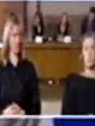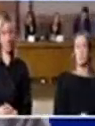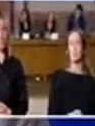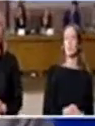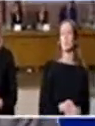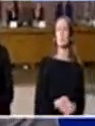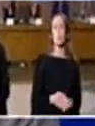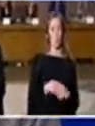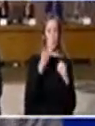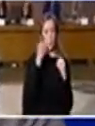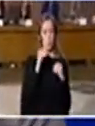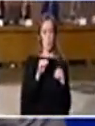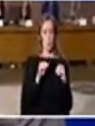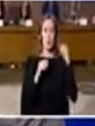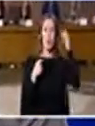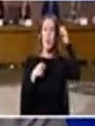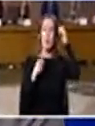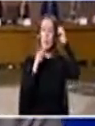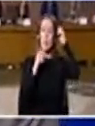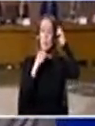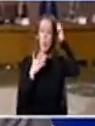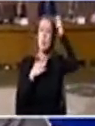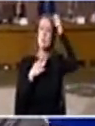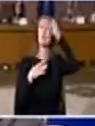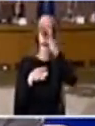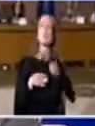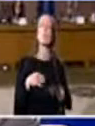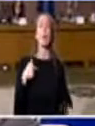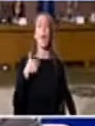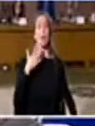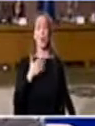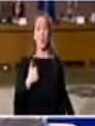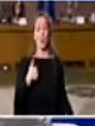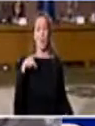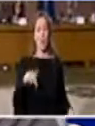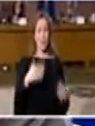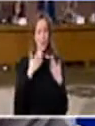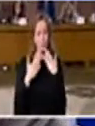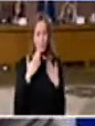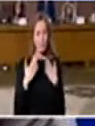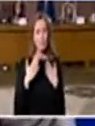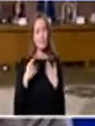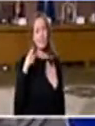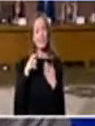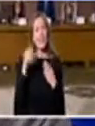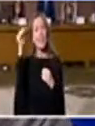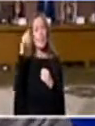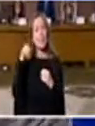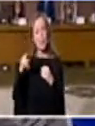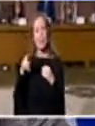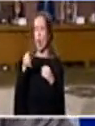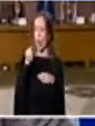Poštovani dame i gospodo, drago mi je da sam danas sa vama na ovoj konferenciji posvećenoj iskustvu Kancelarije poverenice za